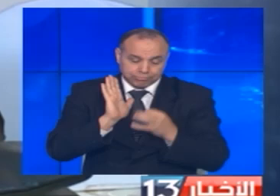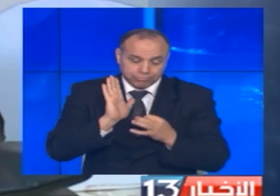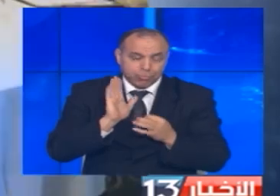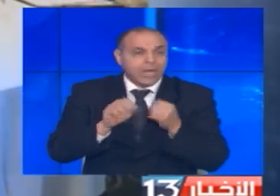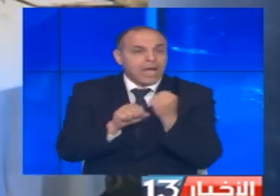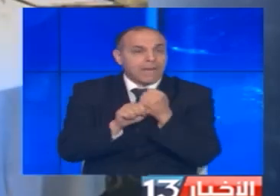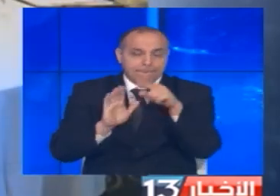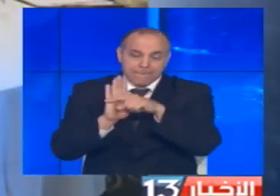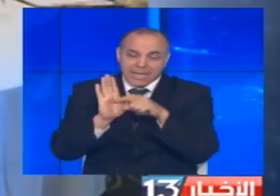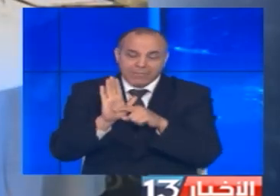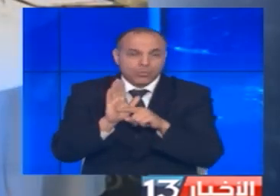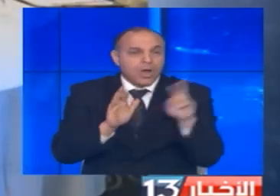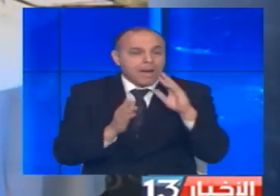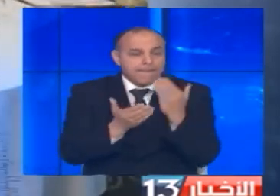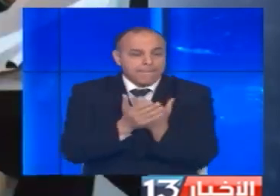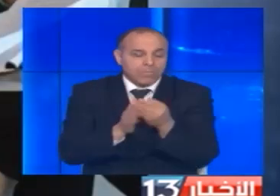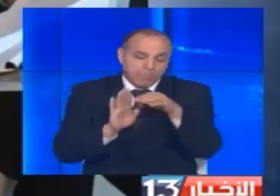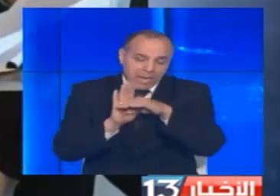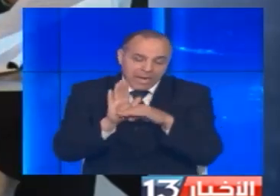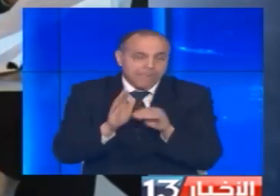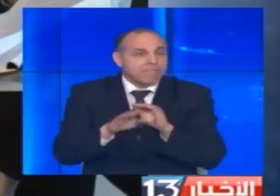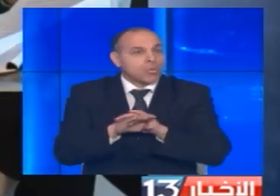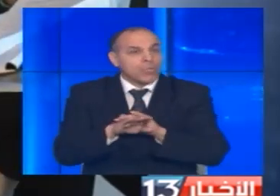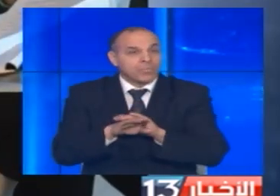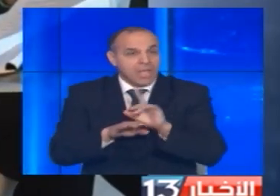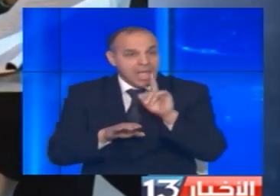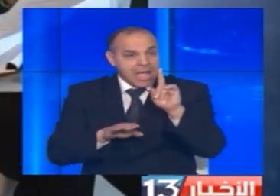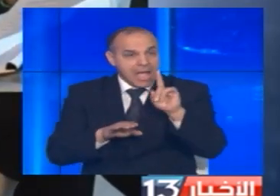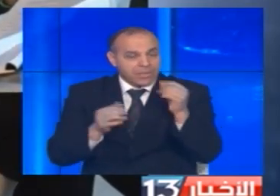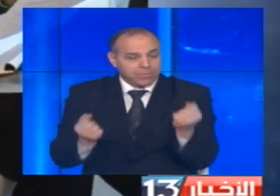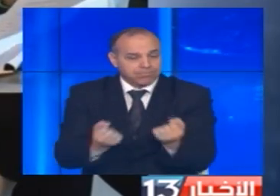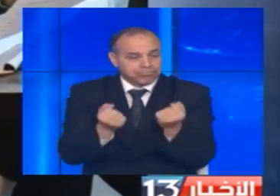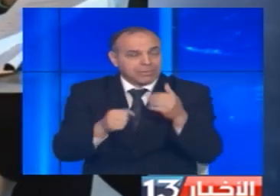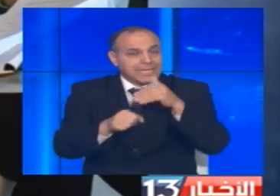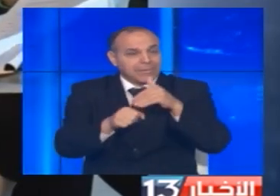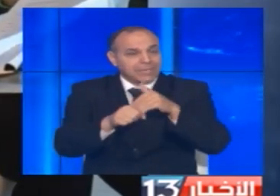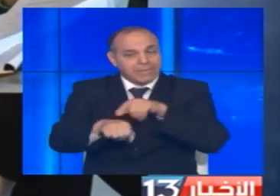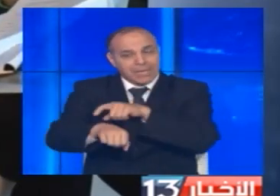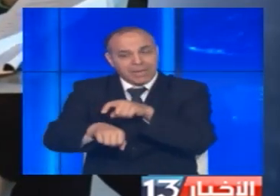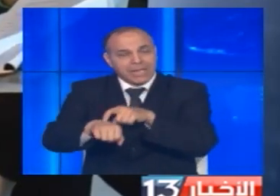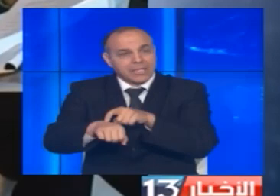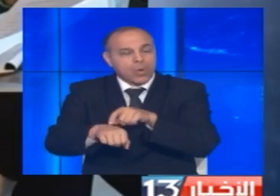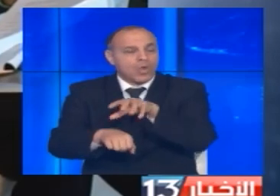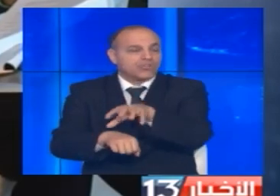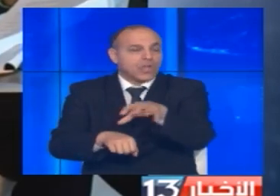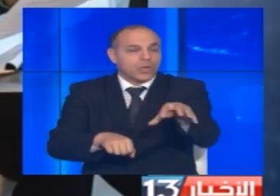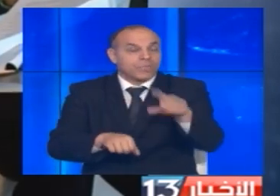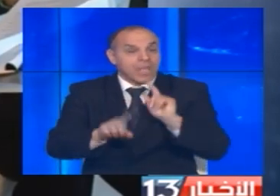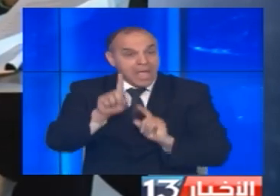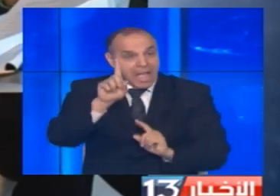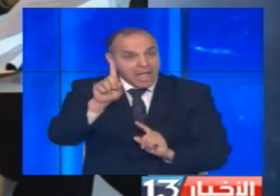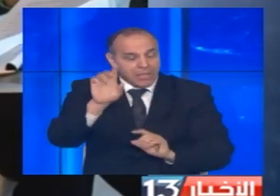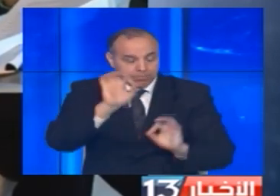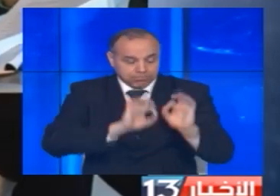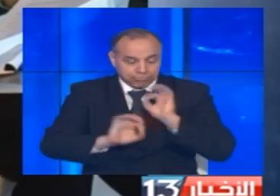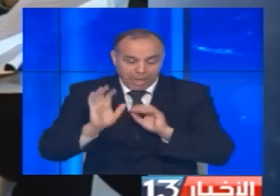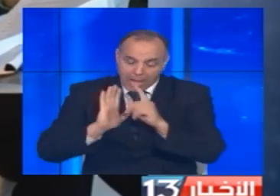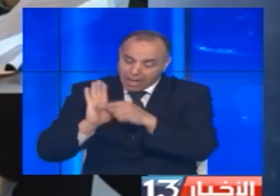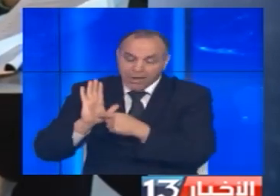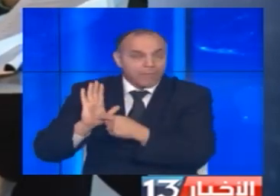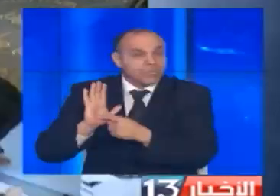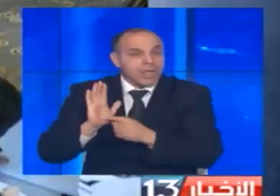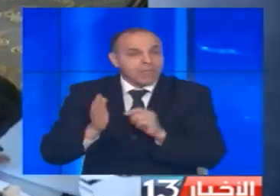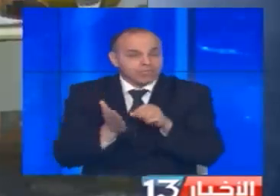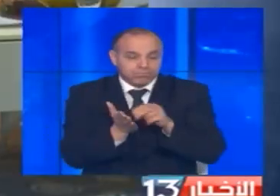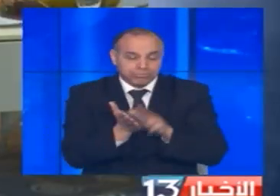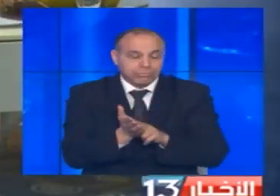إنتاج البرامج والتقارير والفقرات المتعلقة بالحملة الانتخابية البلدية والجهوية. أحكام هذا القرار تنطبق